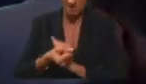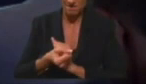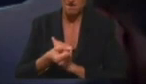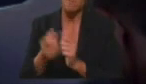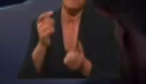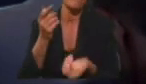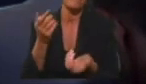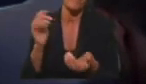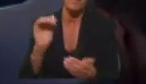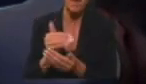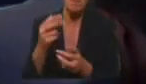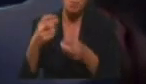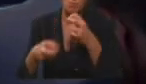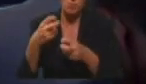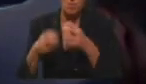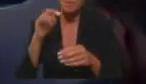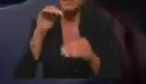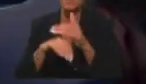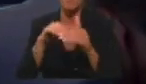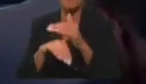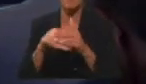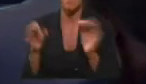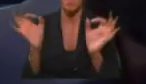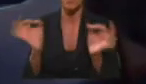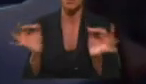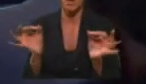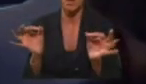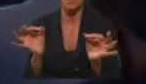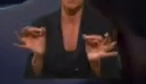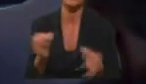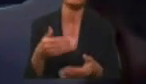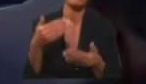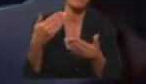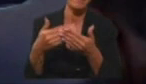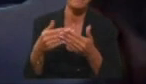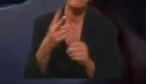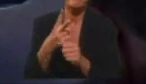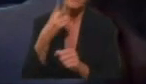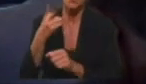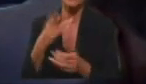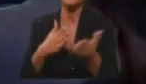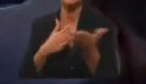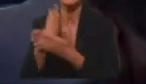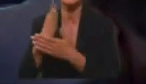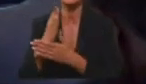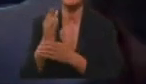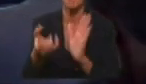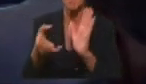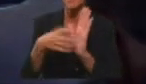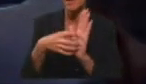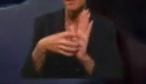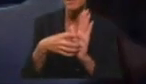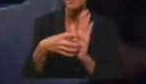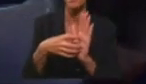problem z zachowaniem aktualności, tak? Czyli tutaj jakiś dostęp przez API, a nie jakieś